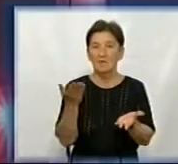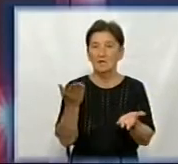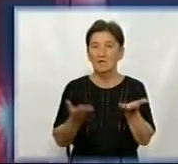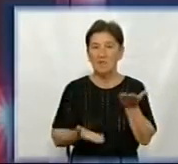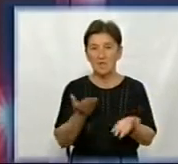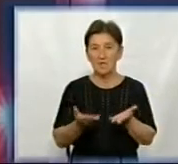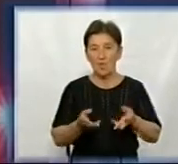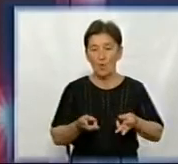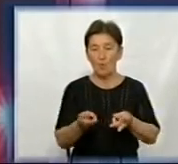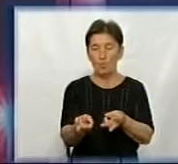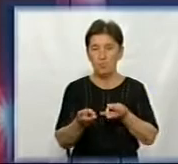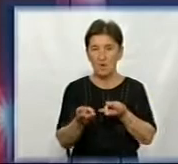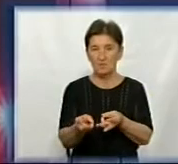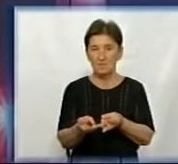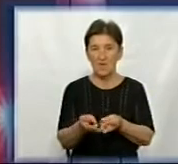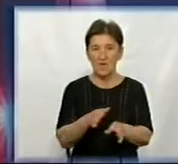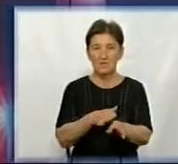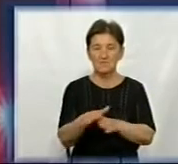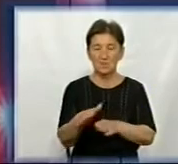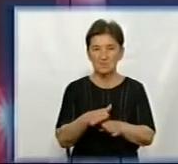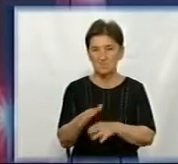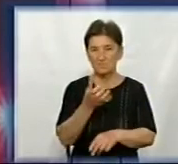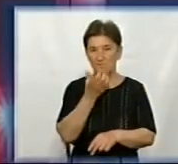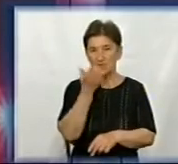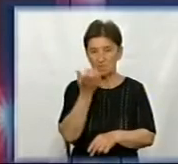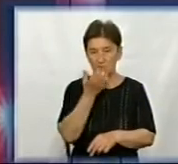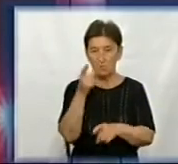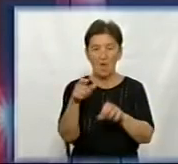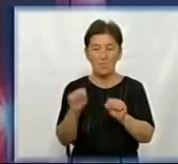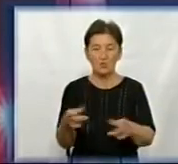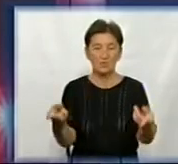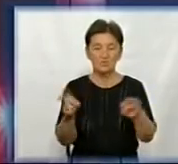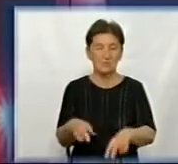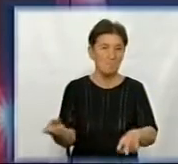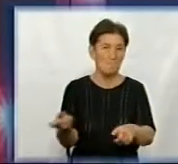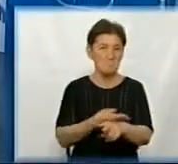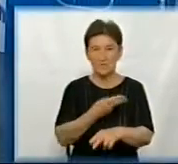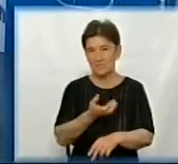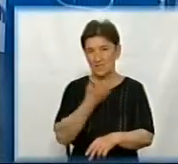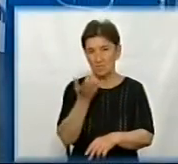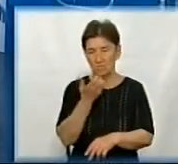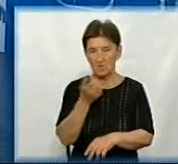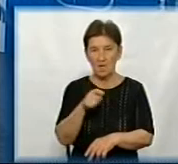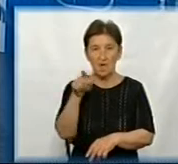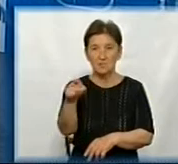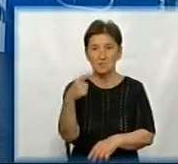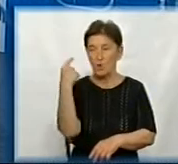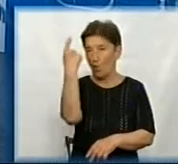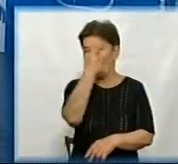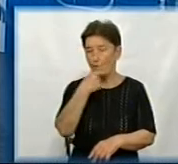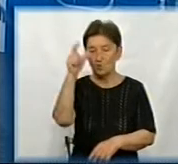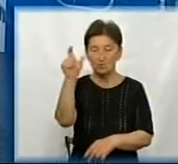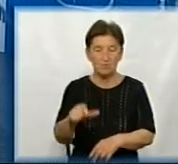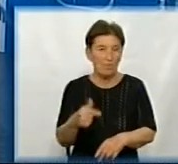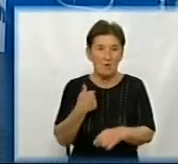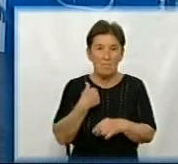яке опалювали ці дві котельні, забезпечували теплом, вони могли залишитися реально без тепла. І ця особа, ми ж не знаємо, кому перейшли б